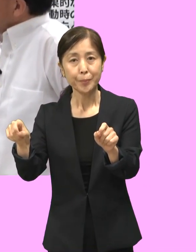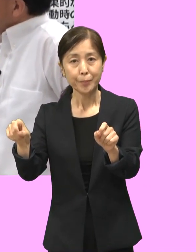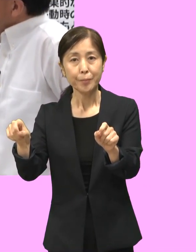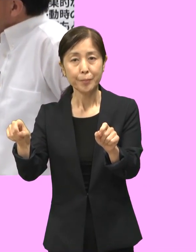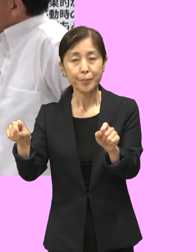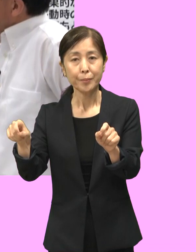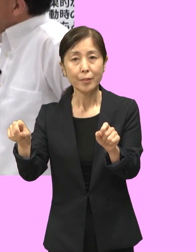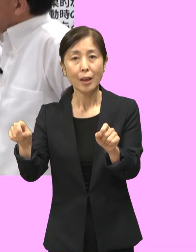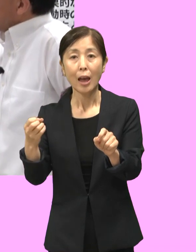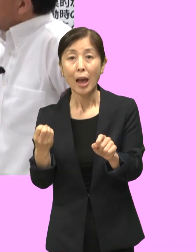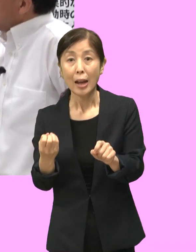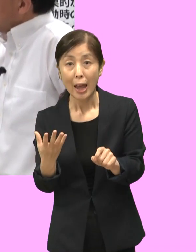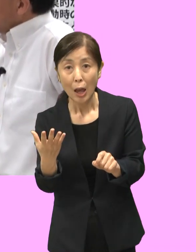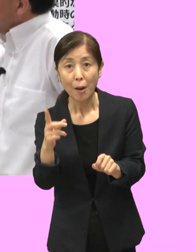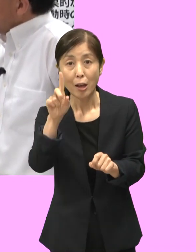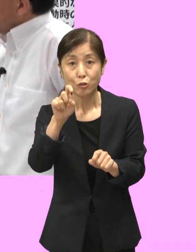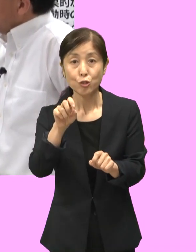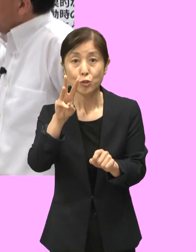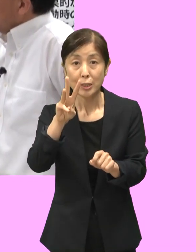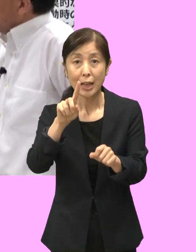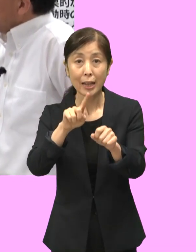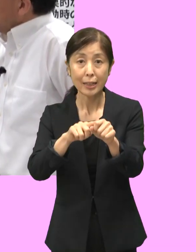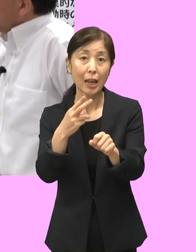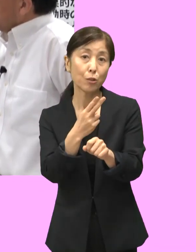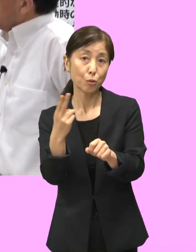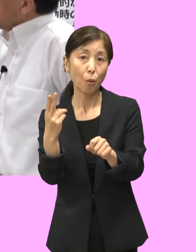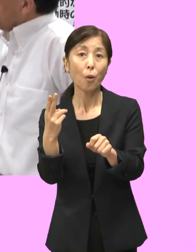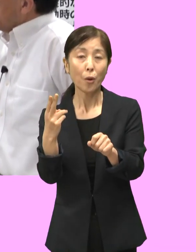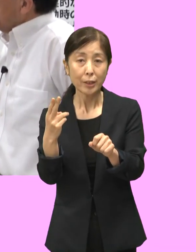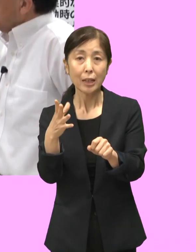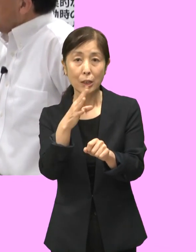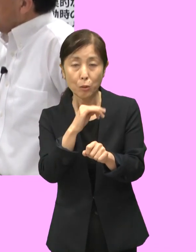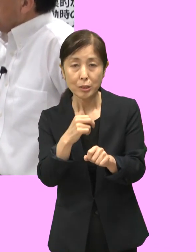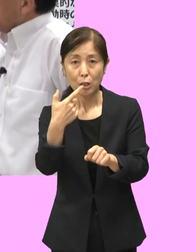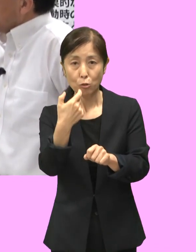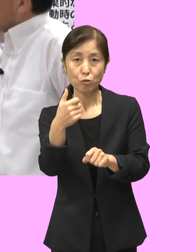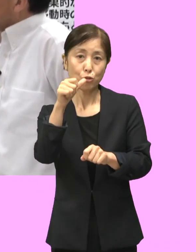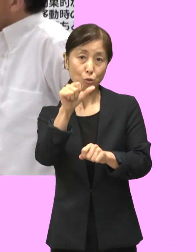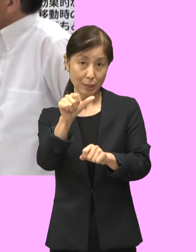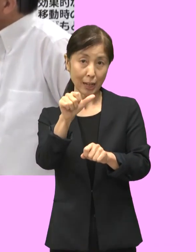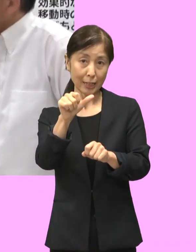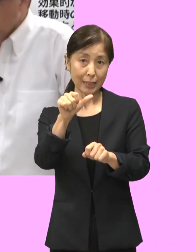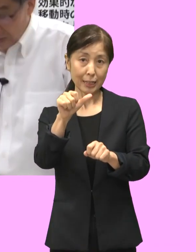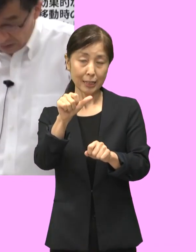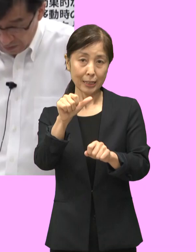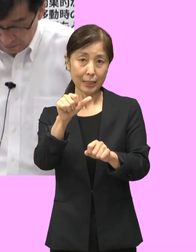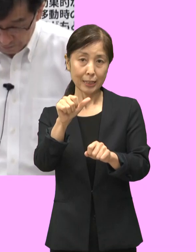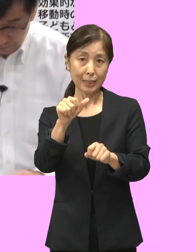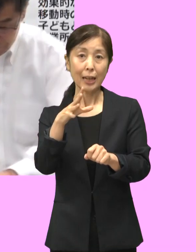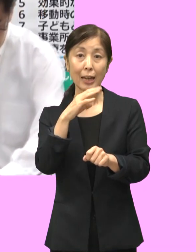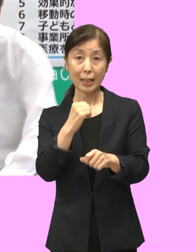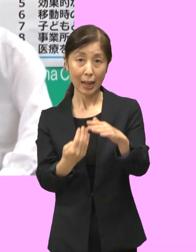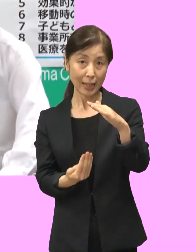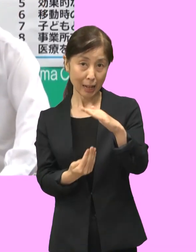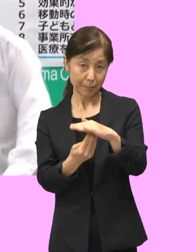ご覧のとおり令和13年度に、65歳定年という形で、